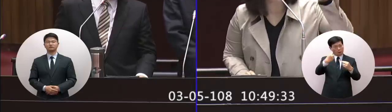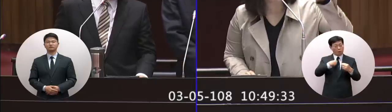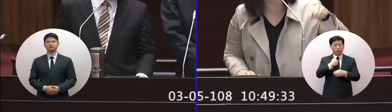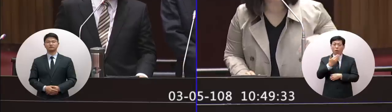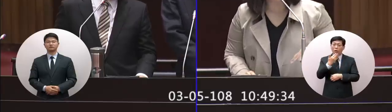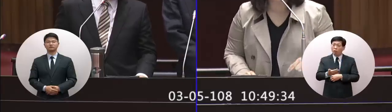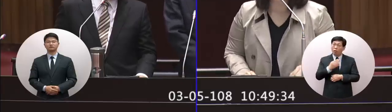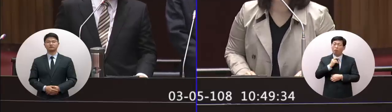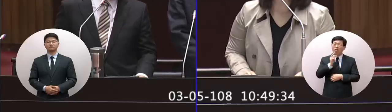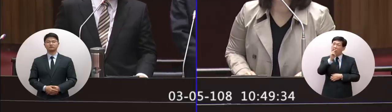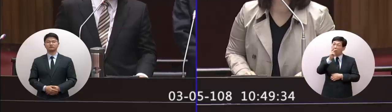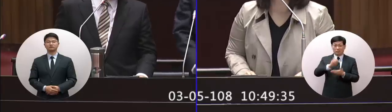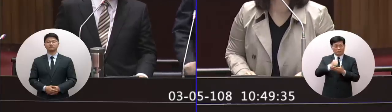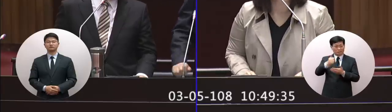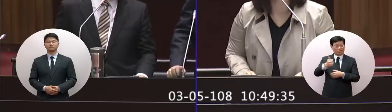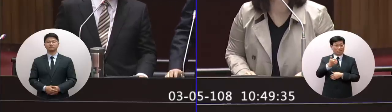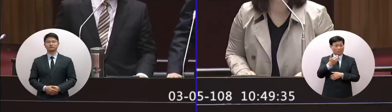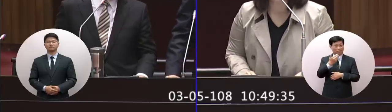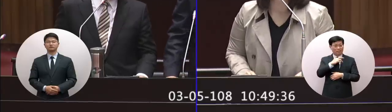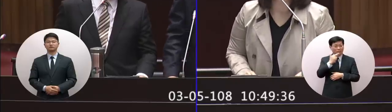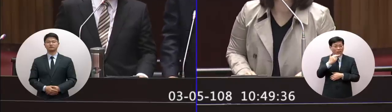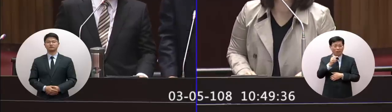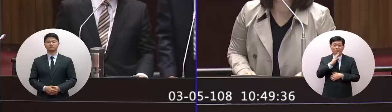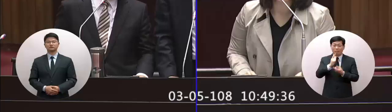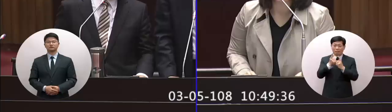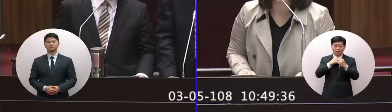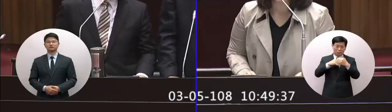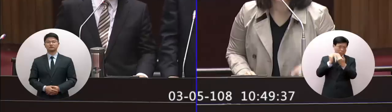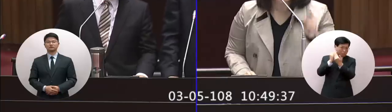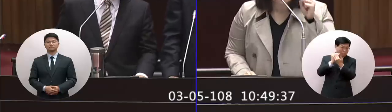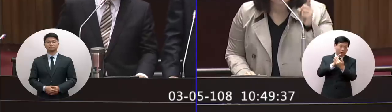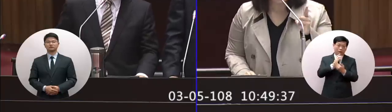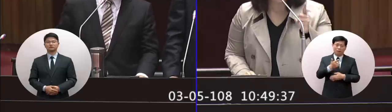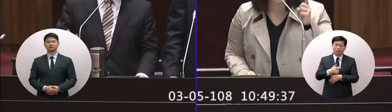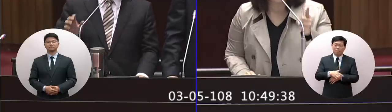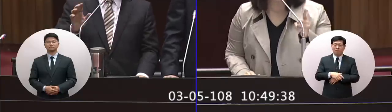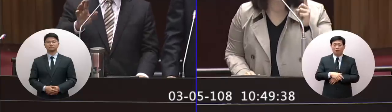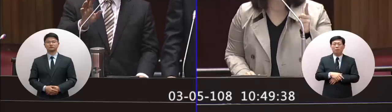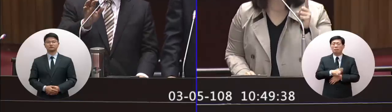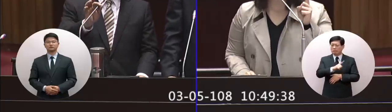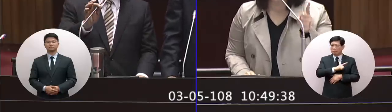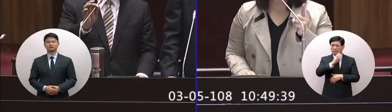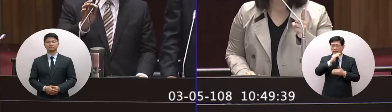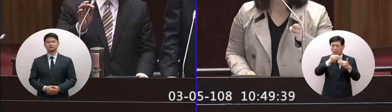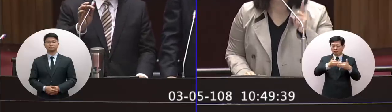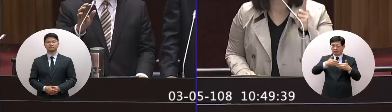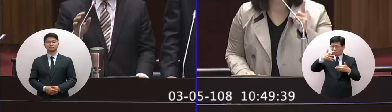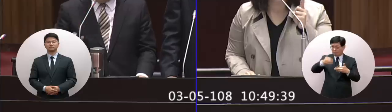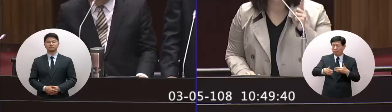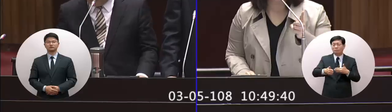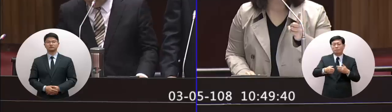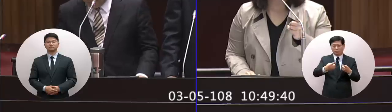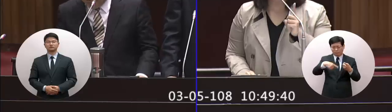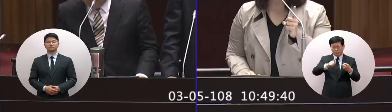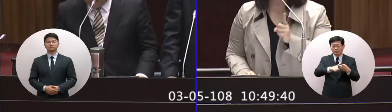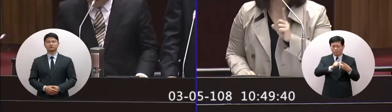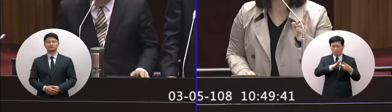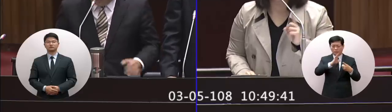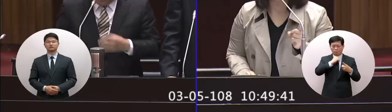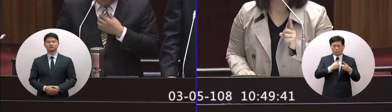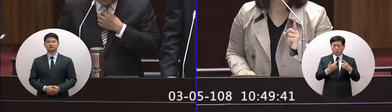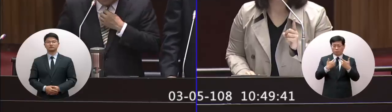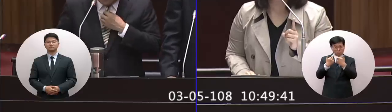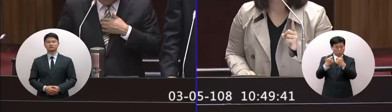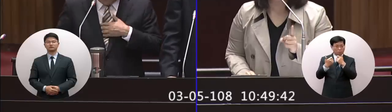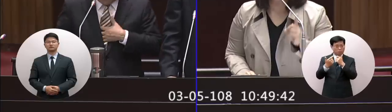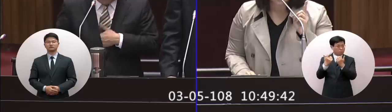得比较丑，上面的记者比较帅，还是用这种方式在逃避问题啊？身为一个陆委会的主委，要有相对的态度，而不是选